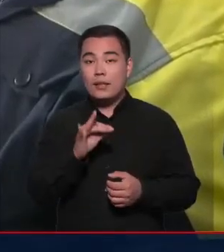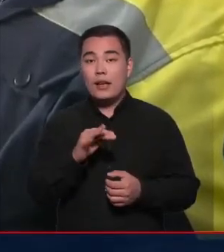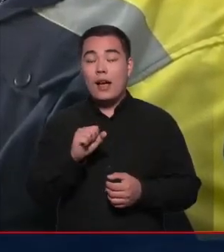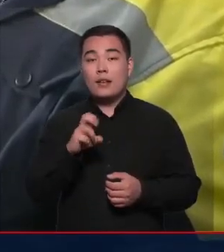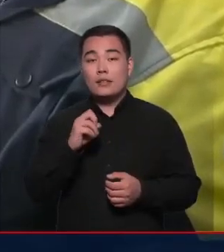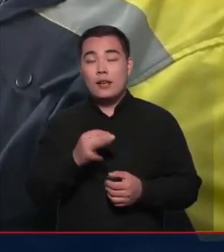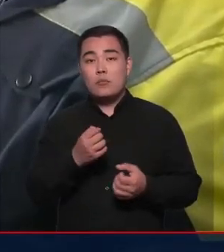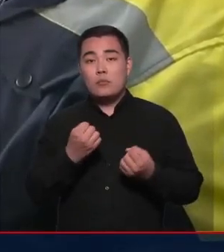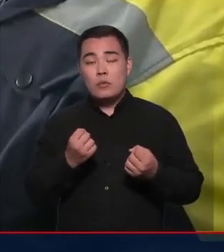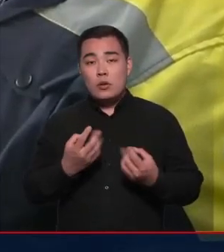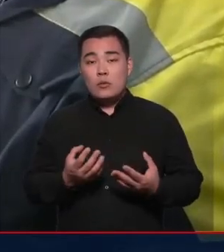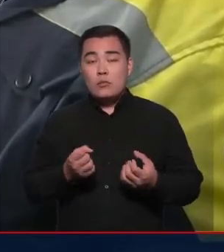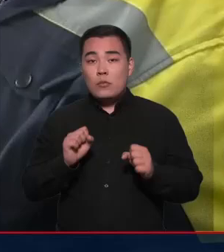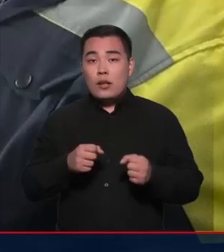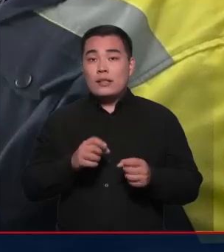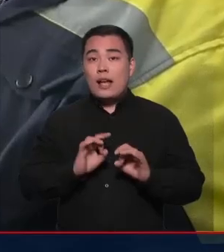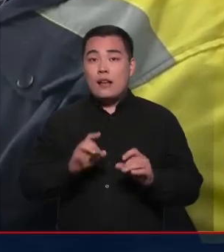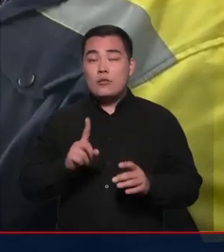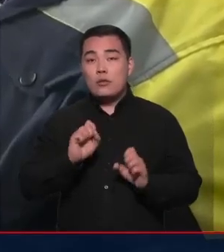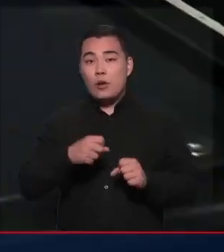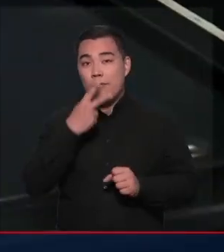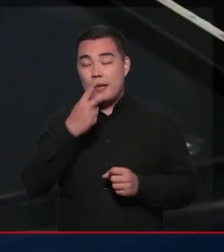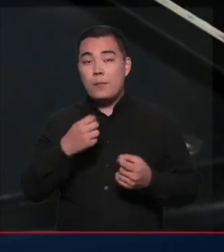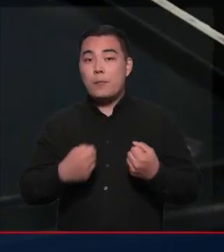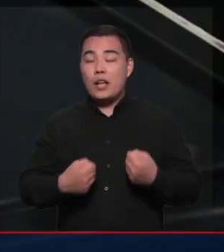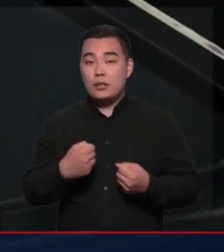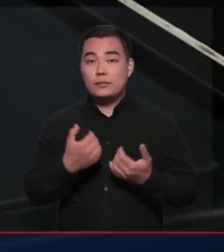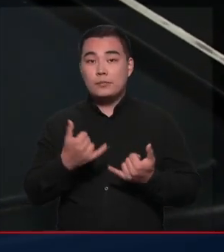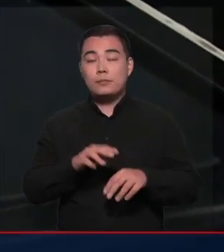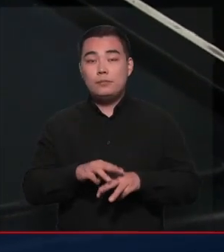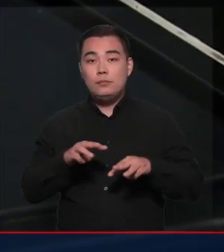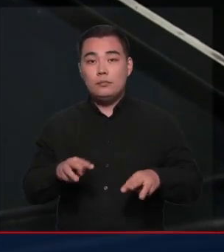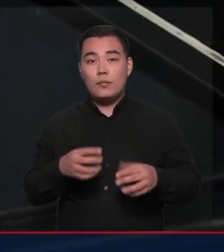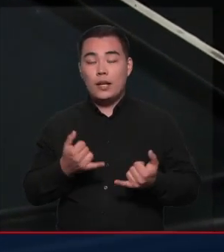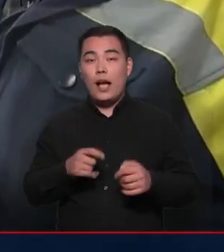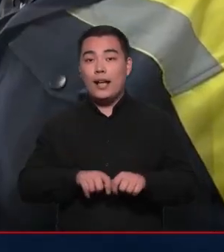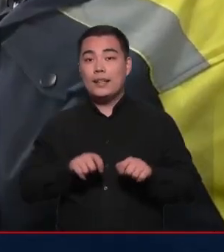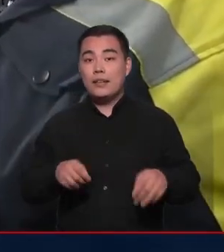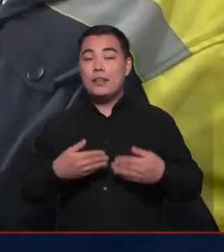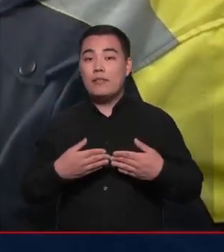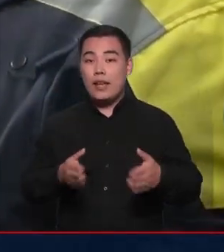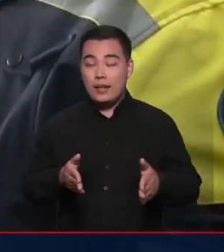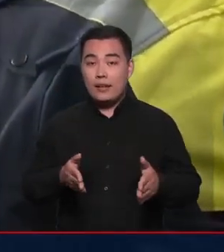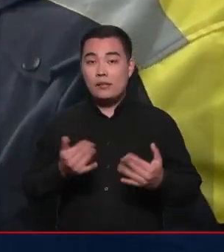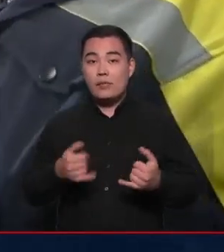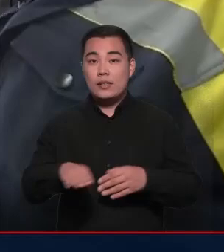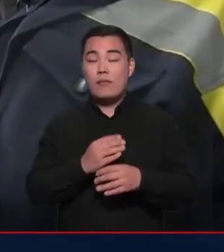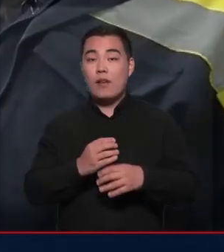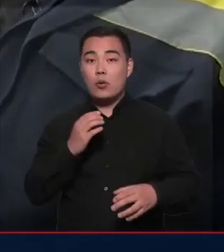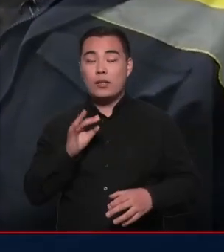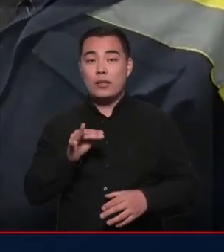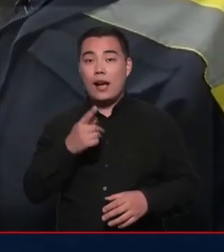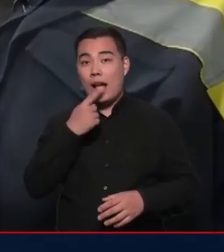Михайлович, расскажите, что на этом экране может видеть машинист? На данный момент у нас открытие дверей всех вагонов. Ну, вот